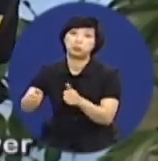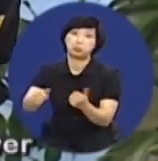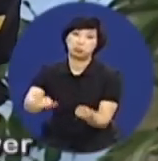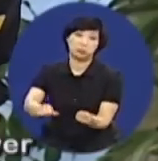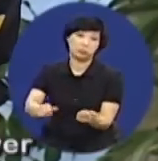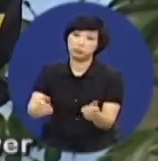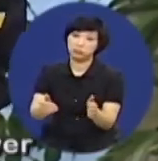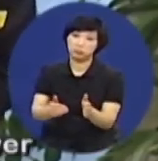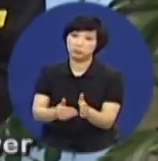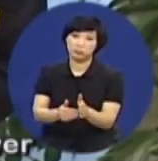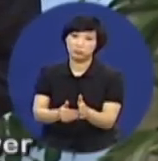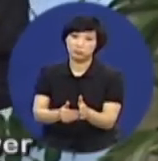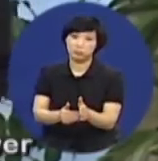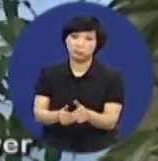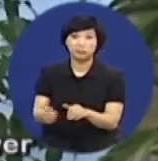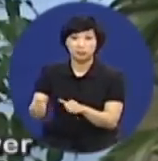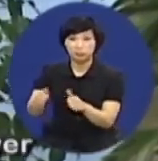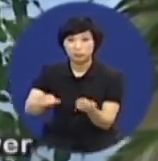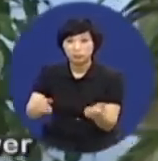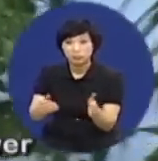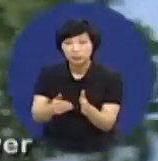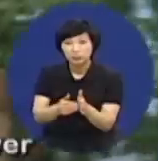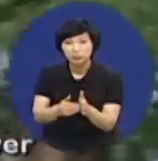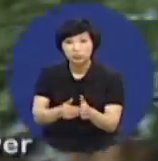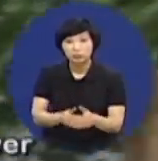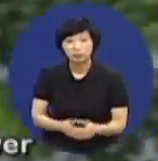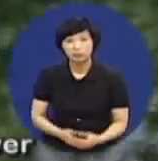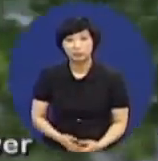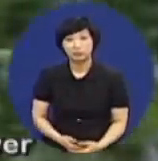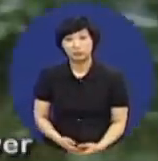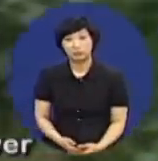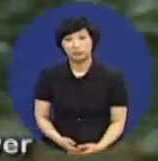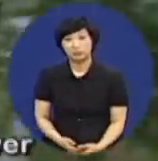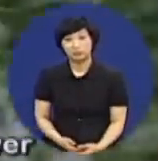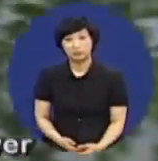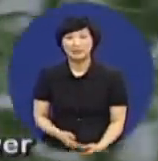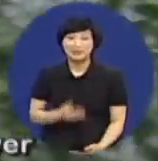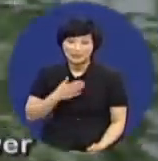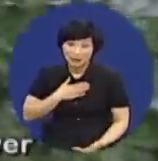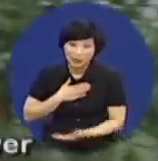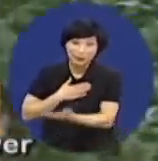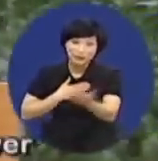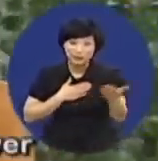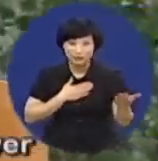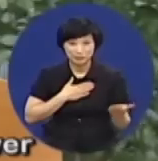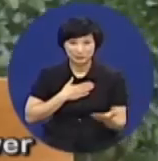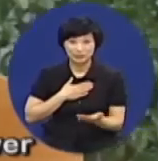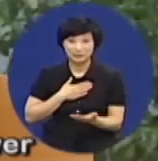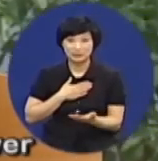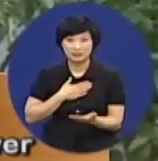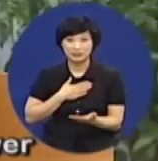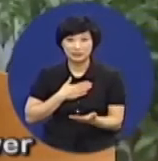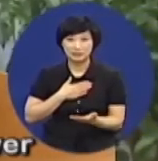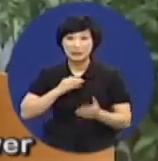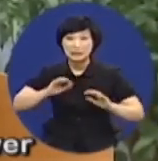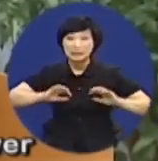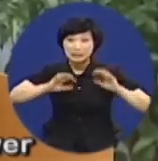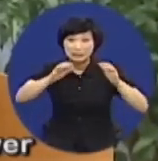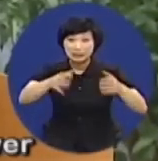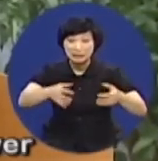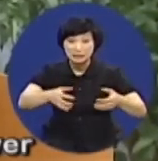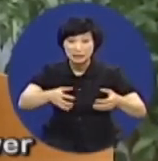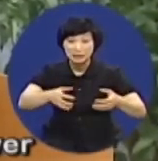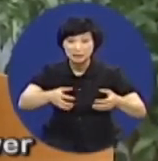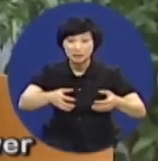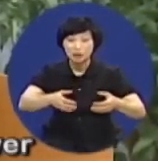死にました。死にました。ですから私と皆さんはこ